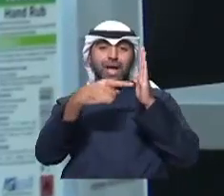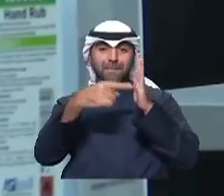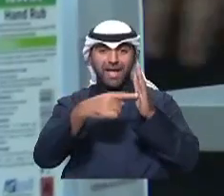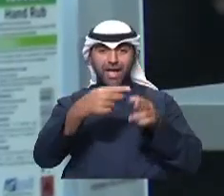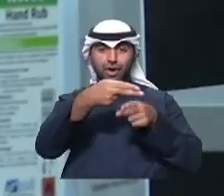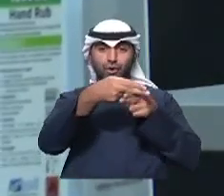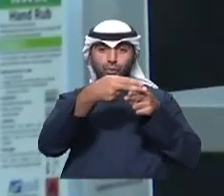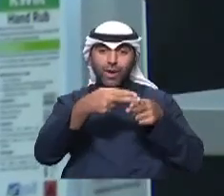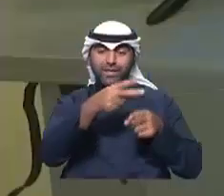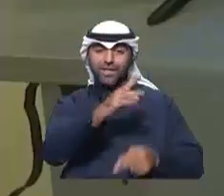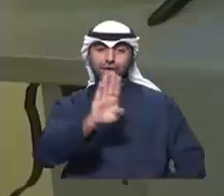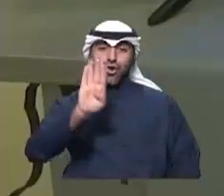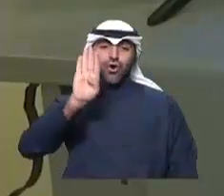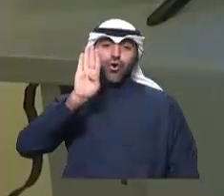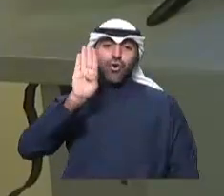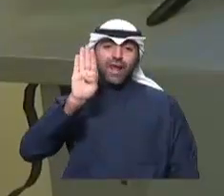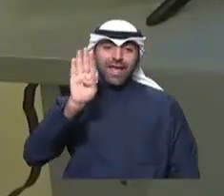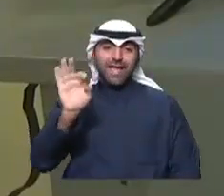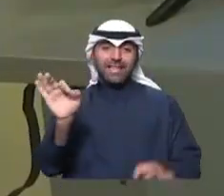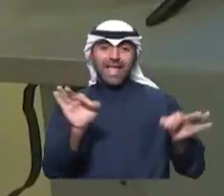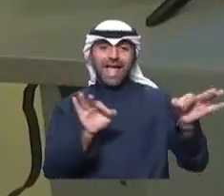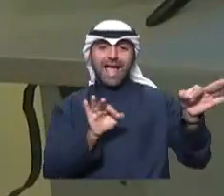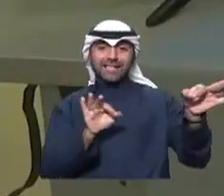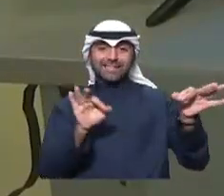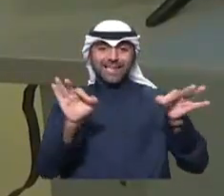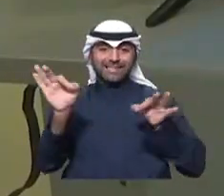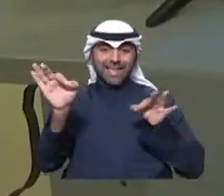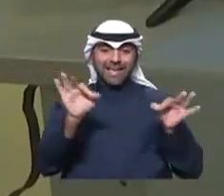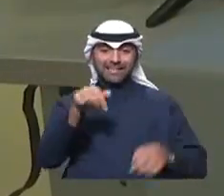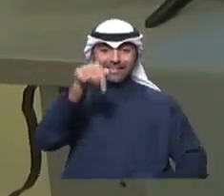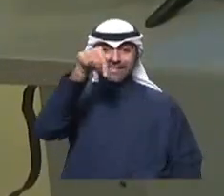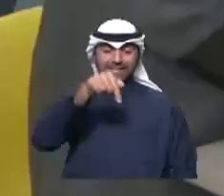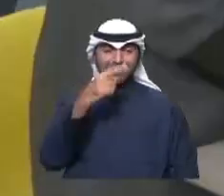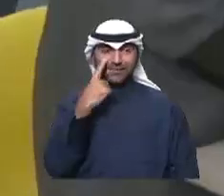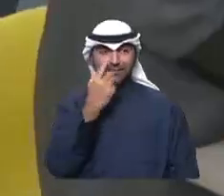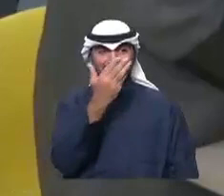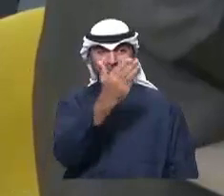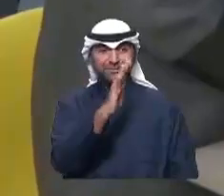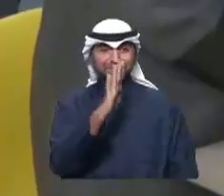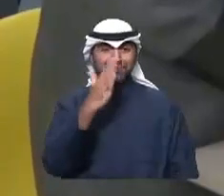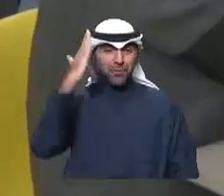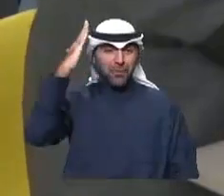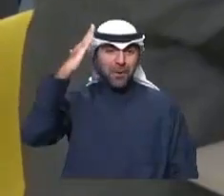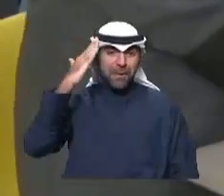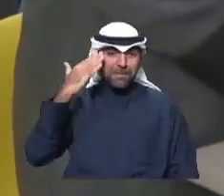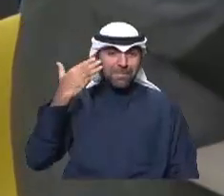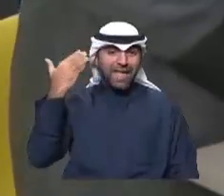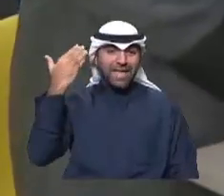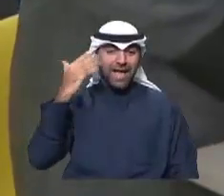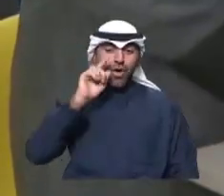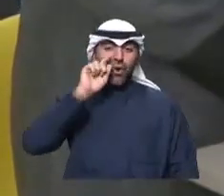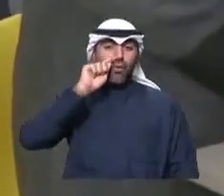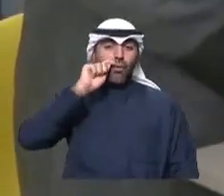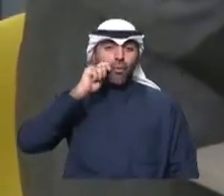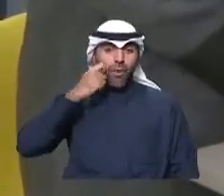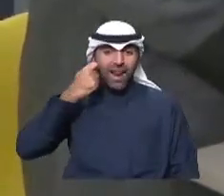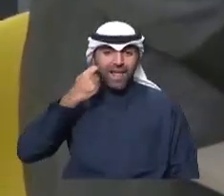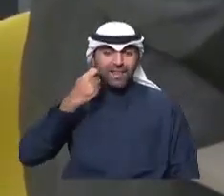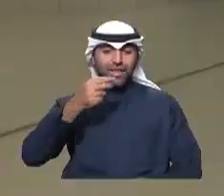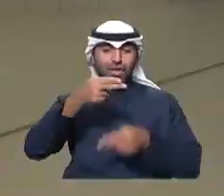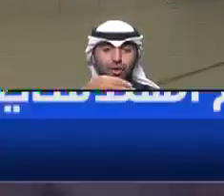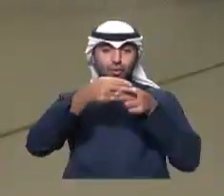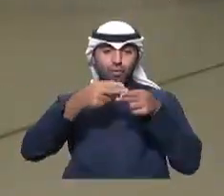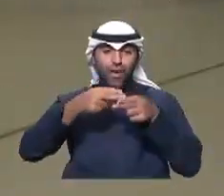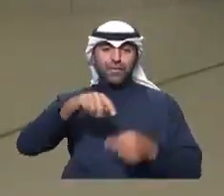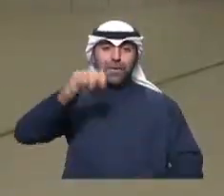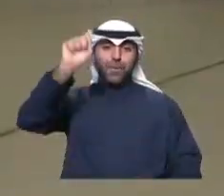وتعكس مدى ما يملكه أبنائنا وبناتنا من مهندسي المستقبل من كفاءات وطاقات بناءة.